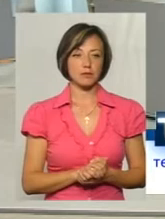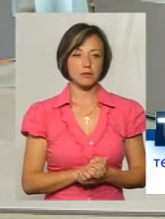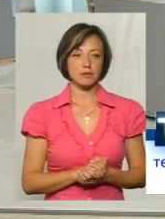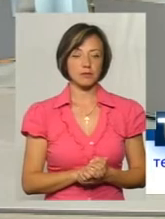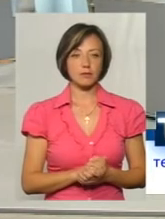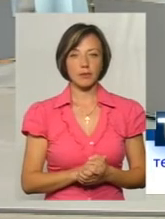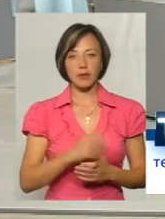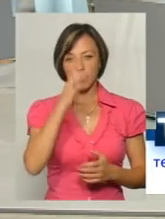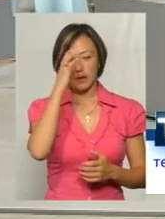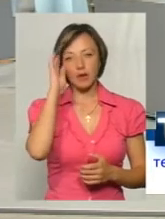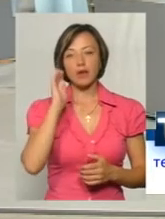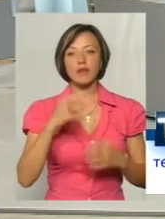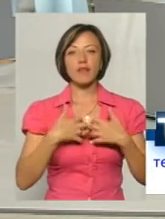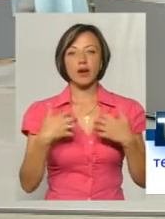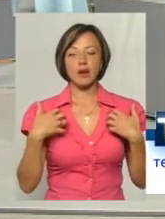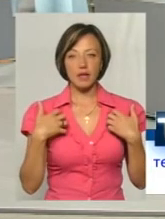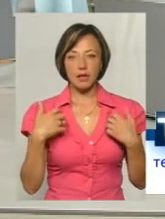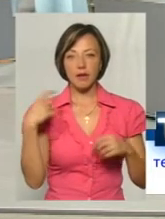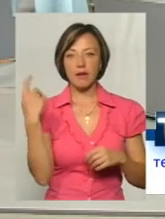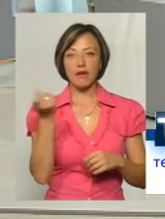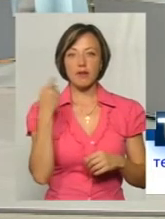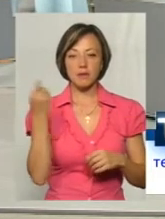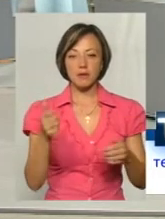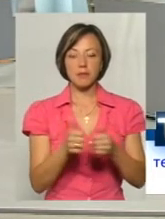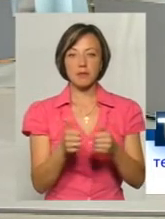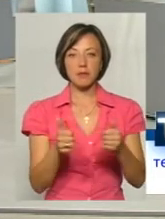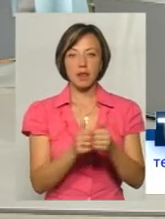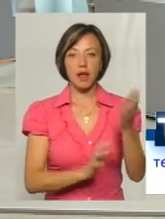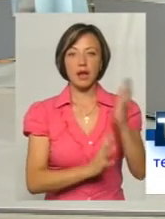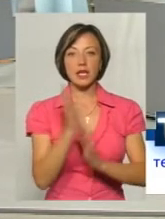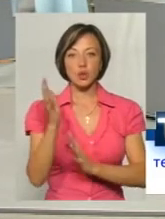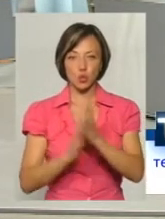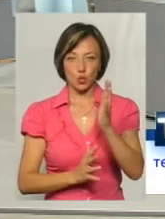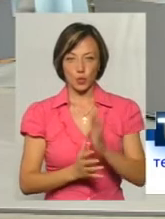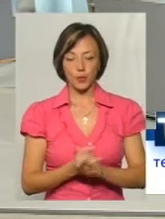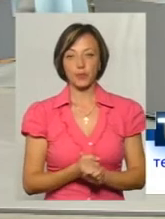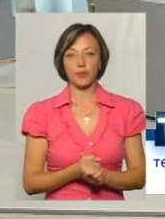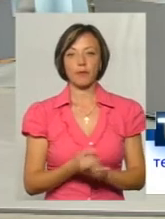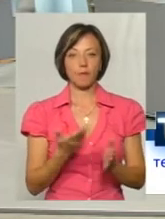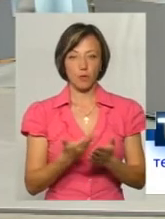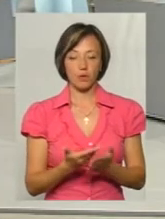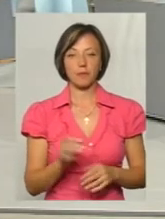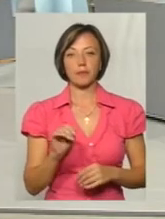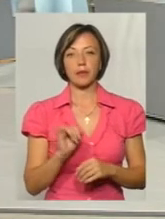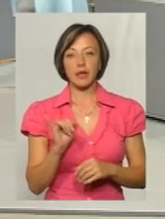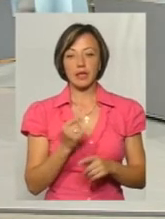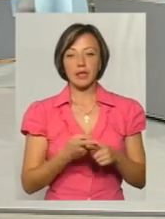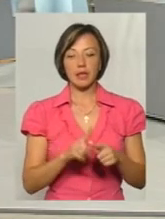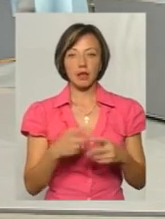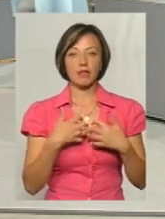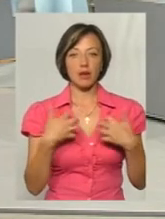За рахунок чого? Тому що тварини випасалися поблизості лісових масивів. То даних